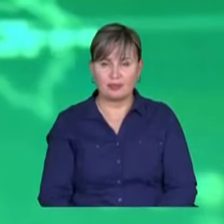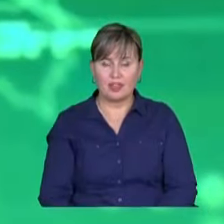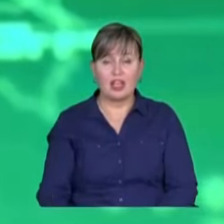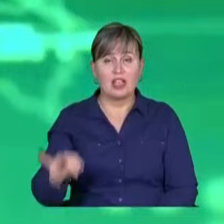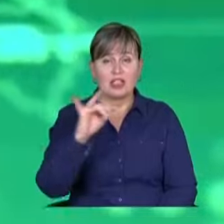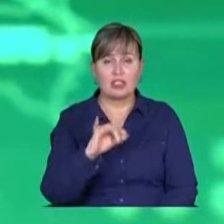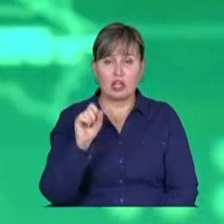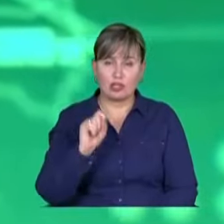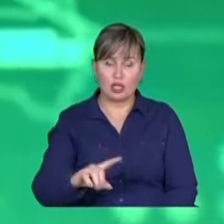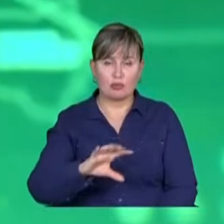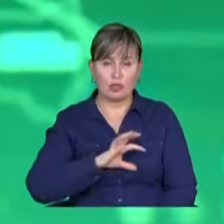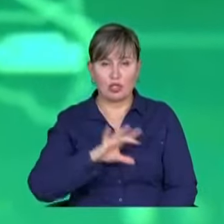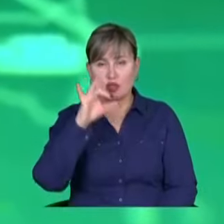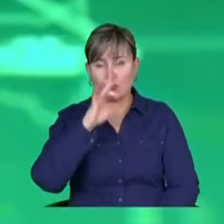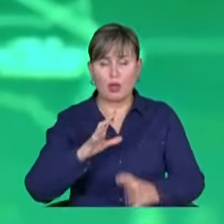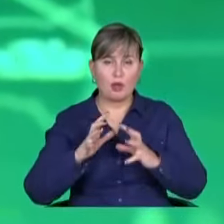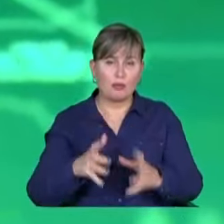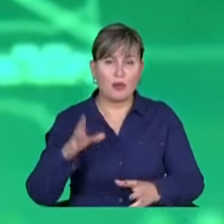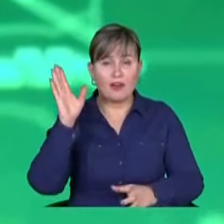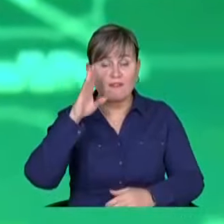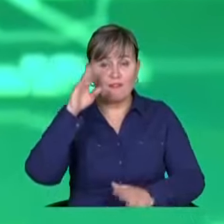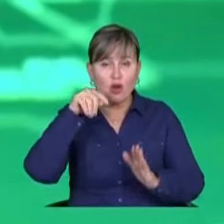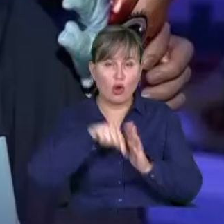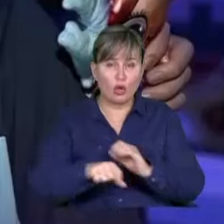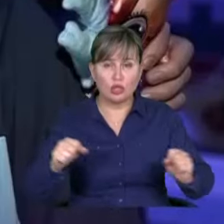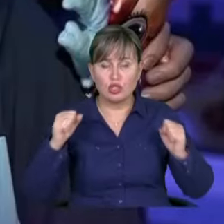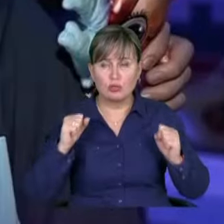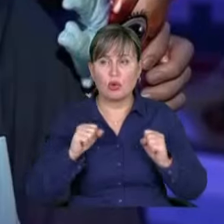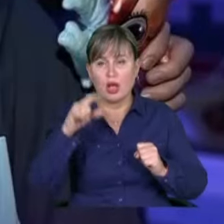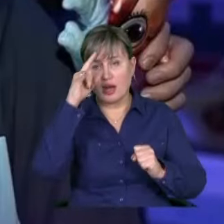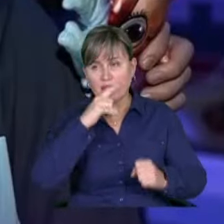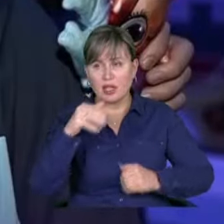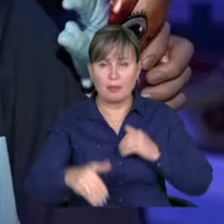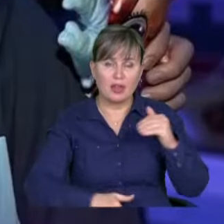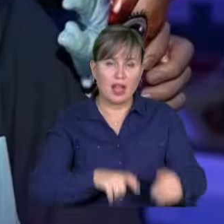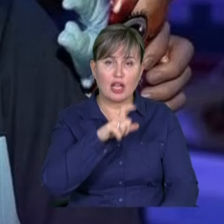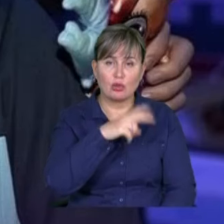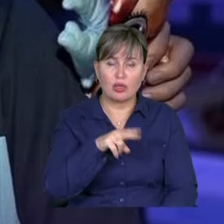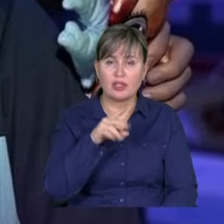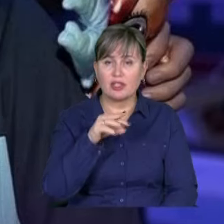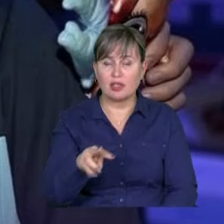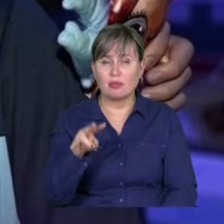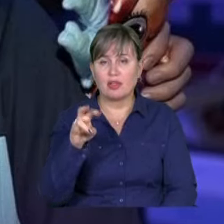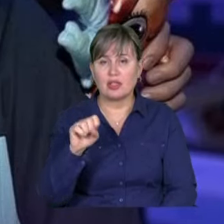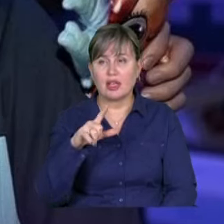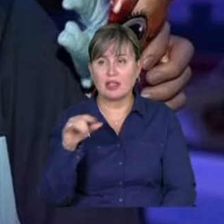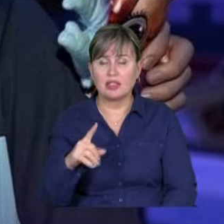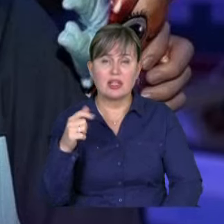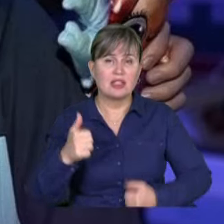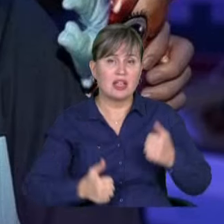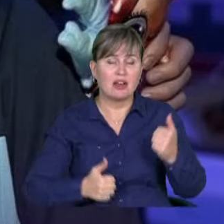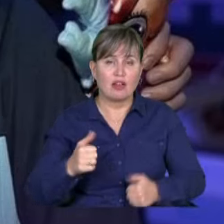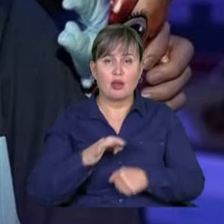Историческую золотую медаль чемпионата мира по водным видам спорта завоевали казахстанские пловцы Эдуард Ким и Наргиз Булатова. На